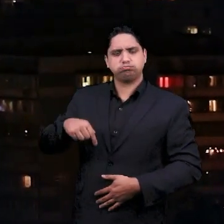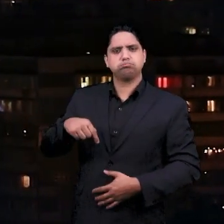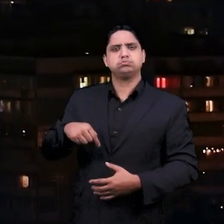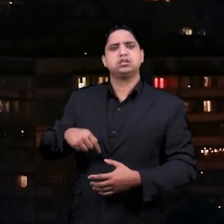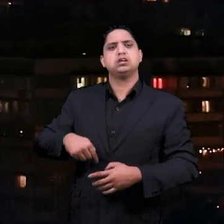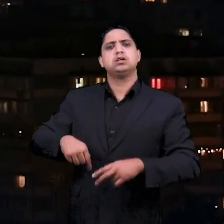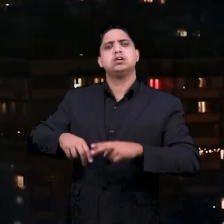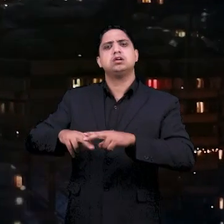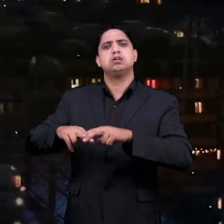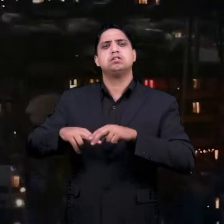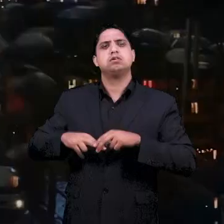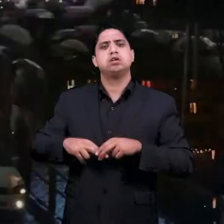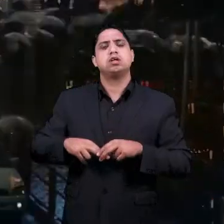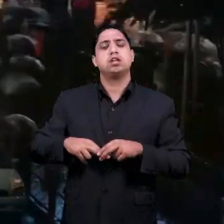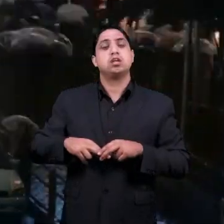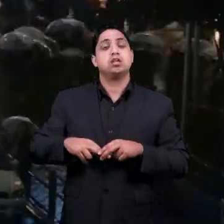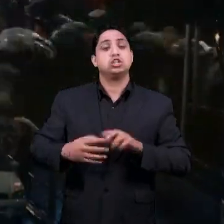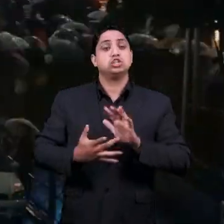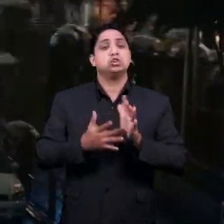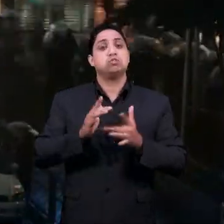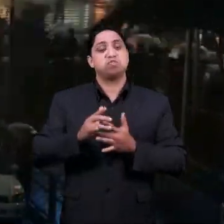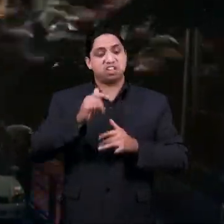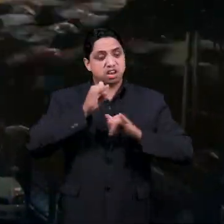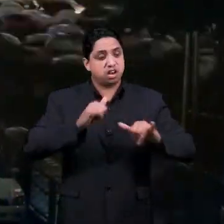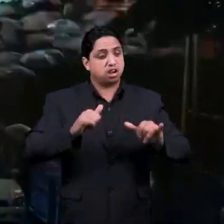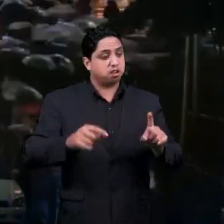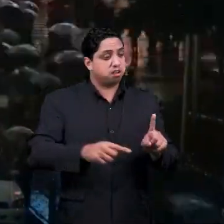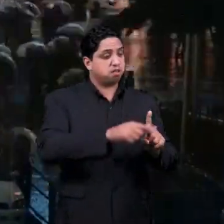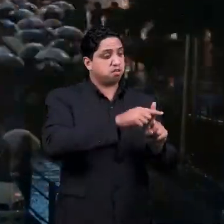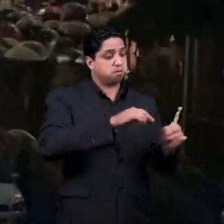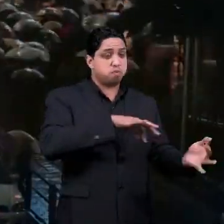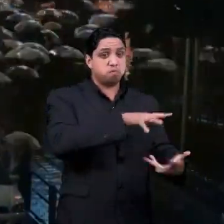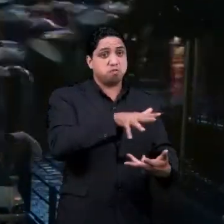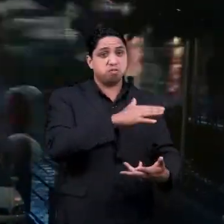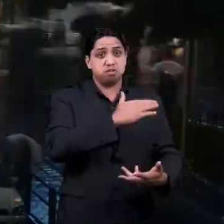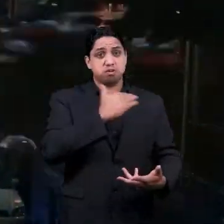Я крестом умер для мира.